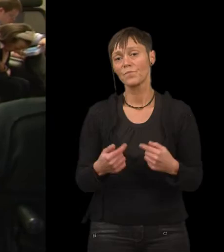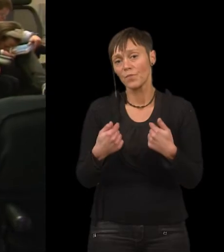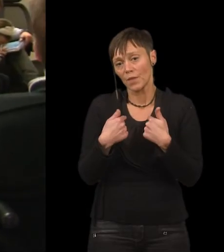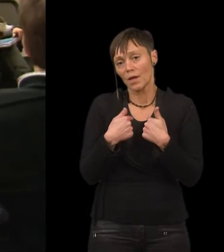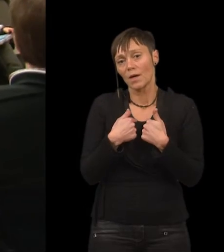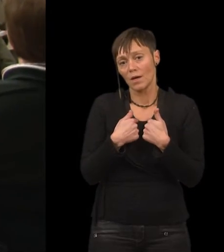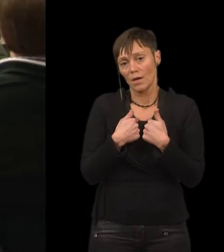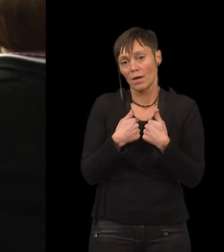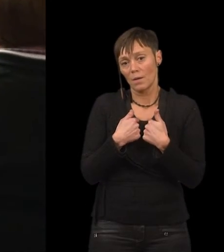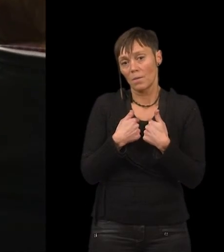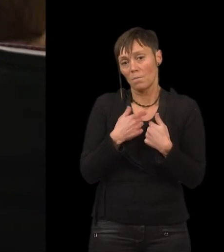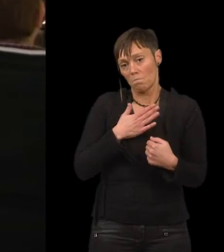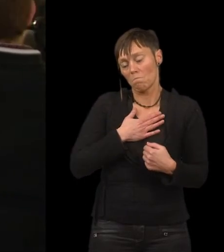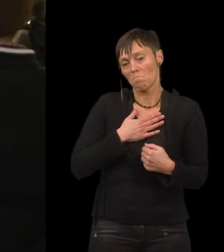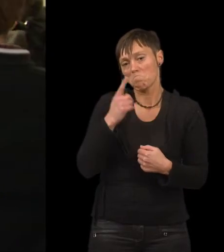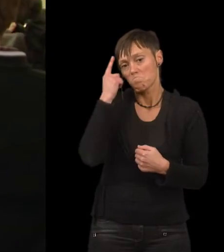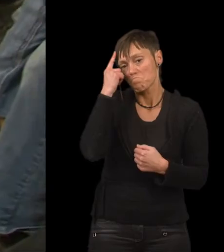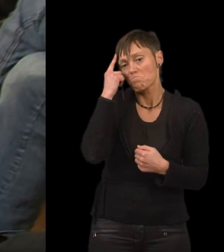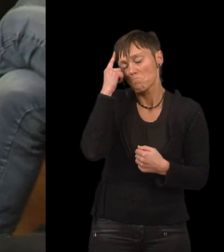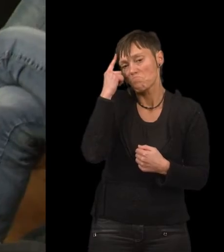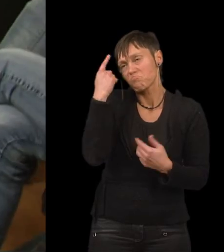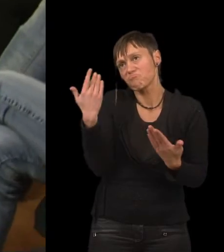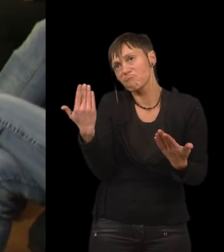Et moi, je tombe dans l'histoire.